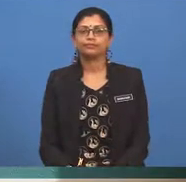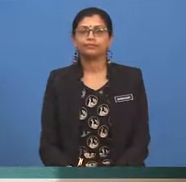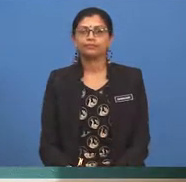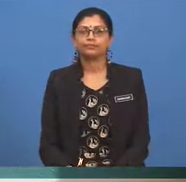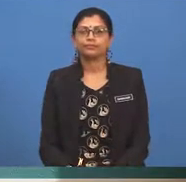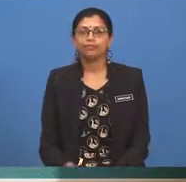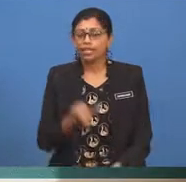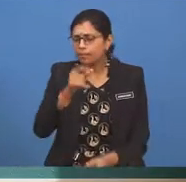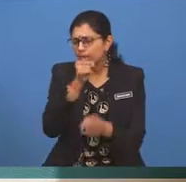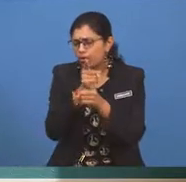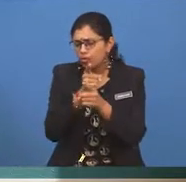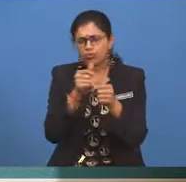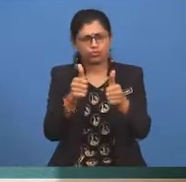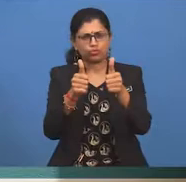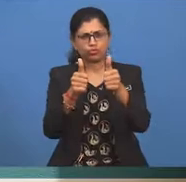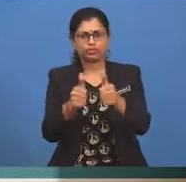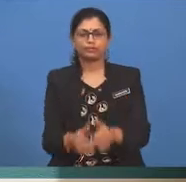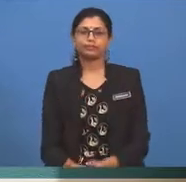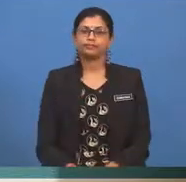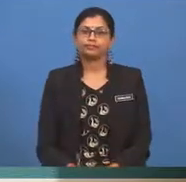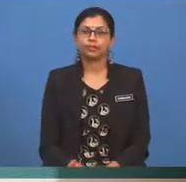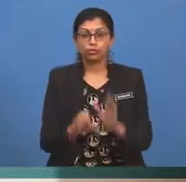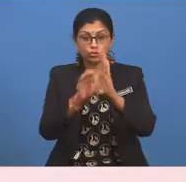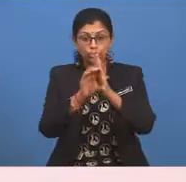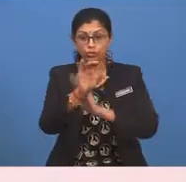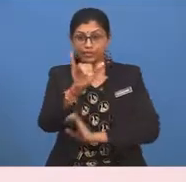Ya, bagus. Contohnya,